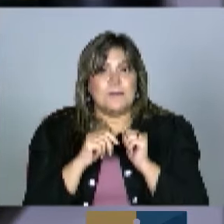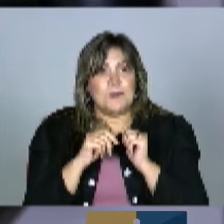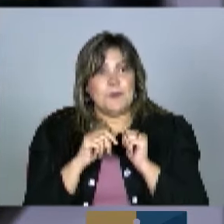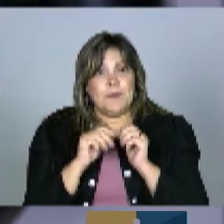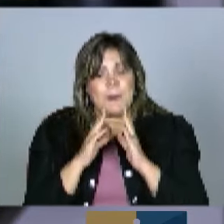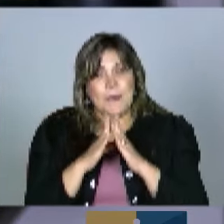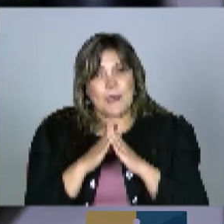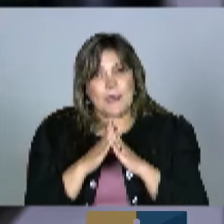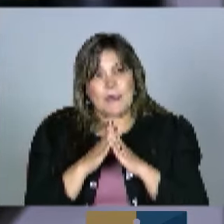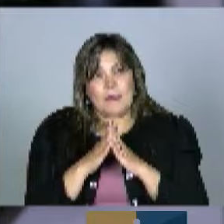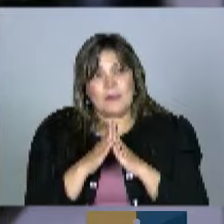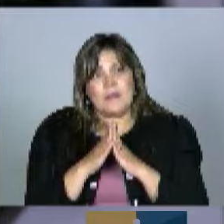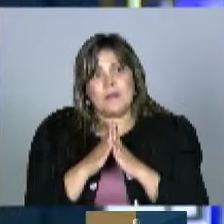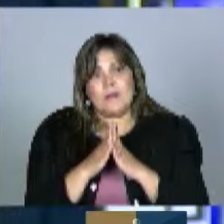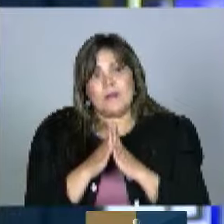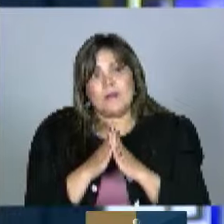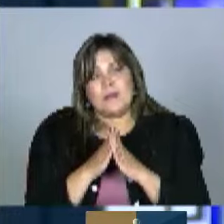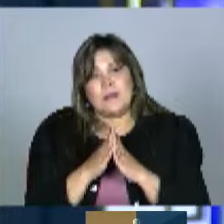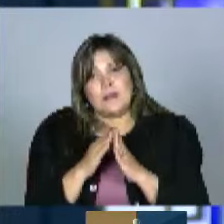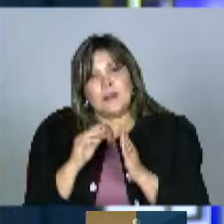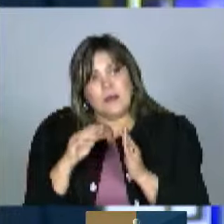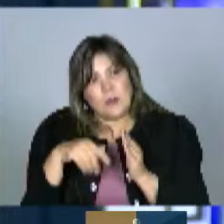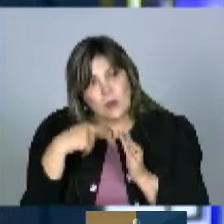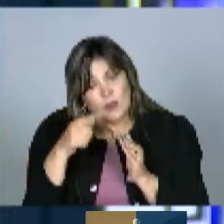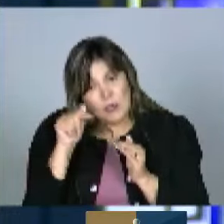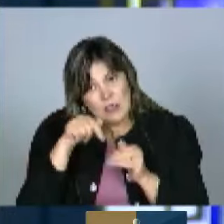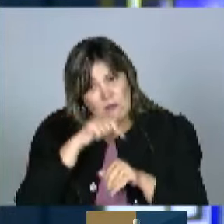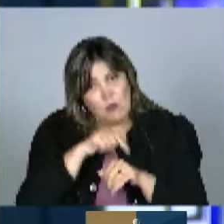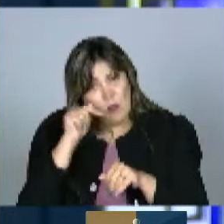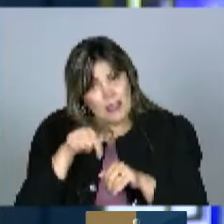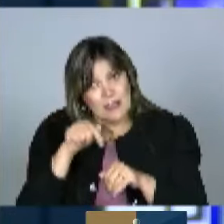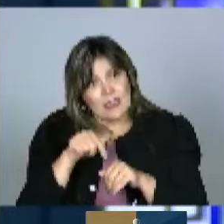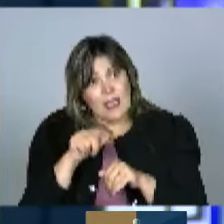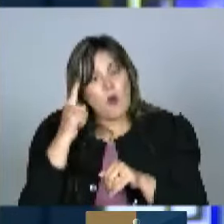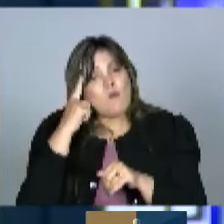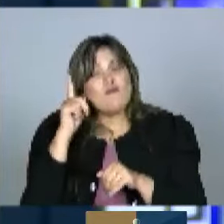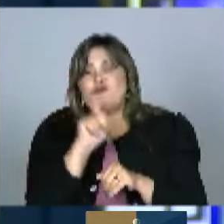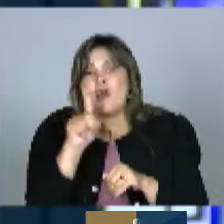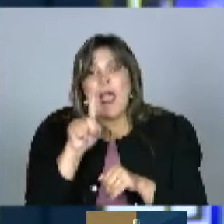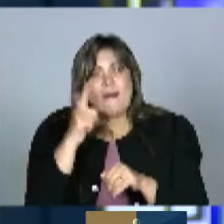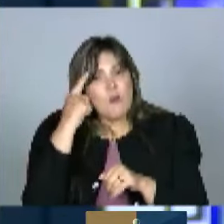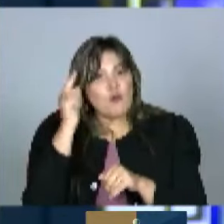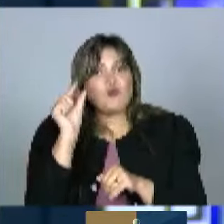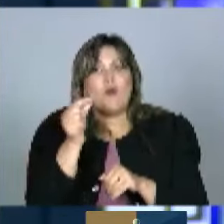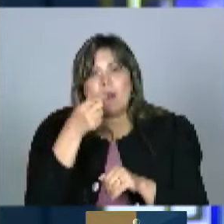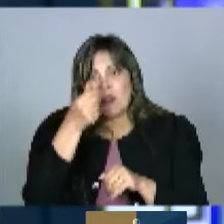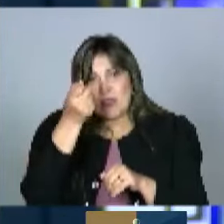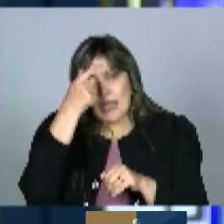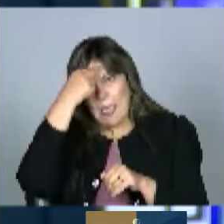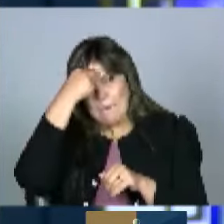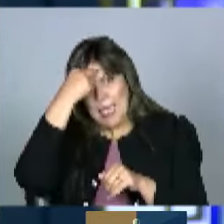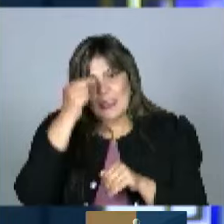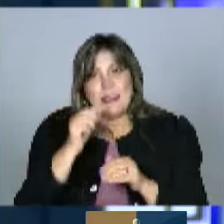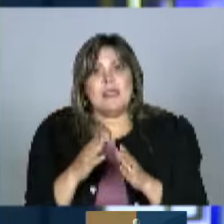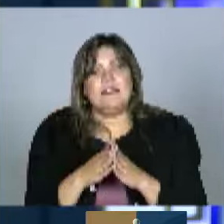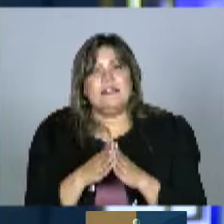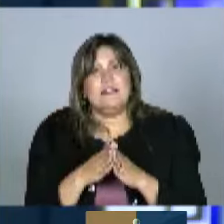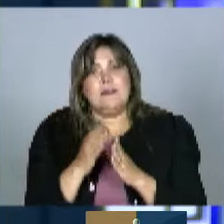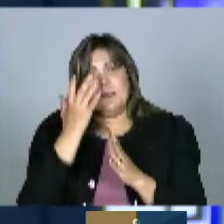لفلان لفلان و وكان في ذلك الوقت لا يدرك توقيعه